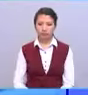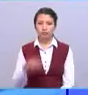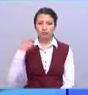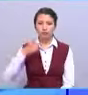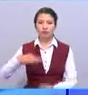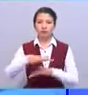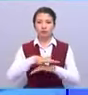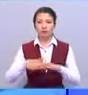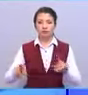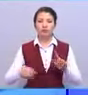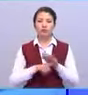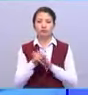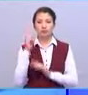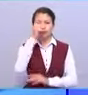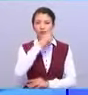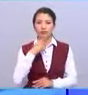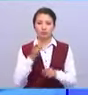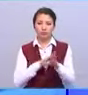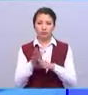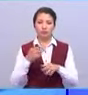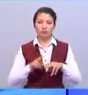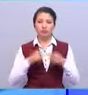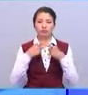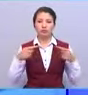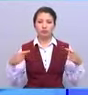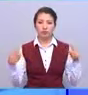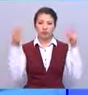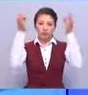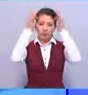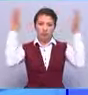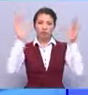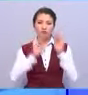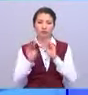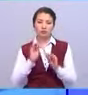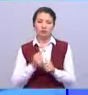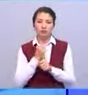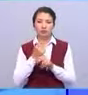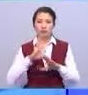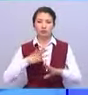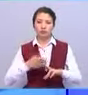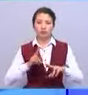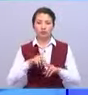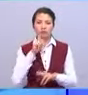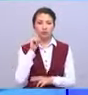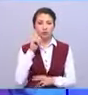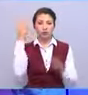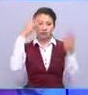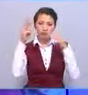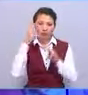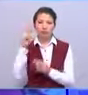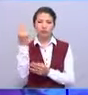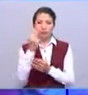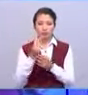Түркістан облысының құрылғанына бір жыл толуы түрлі мәдени шаралармен атап өтілуде. Түркістан Артфест дәстүрге айналған жас дизайнерлер, суретшілер мен